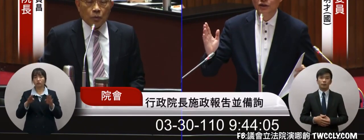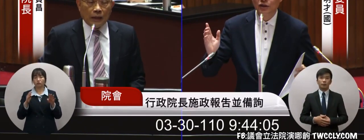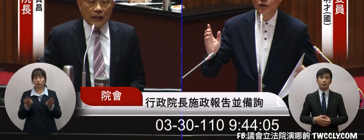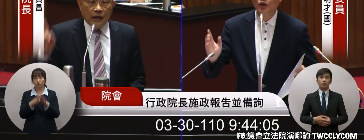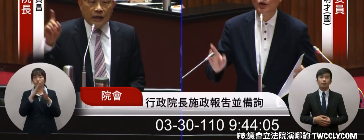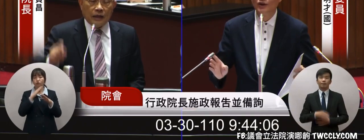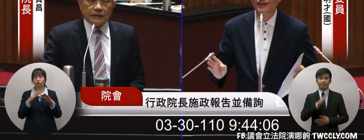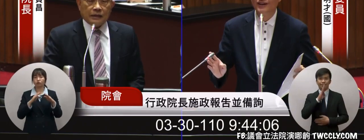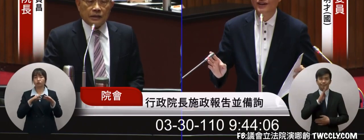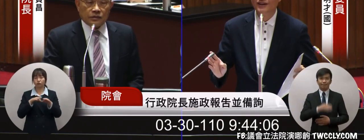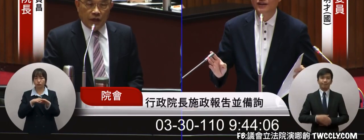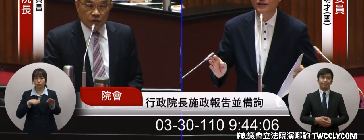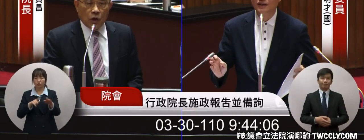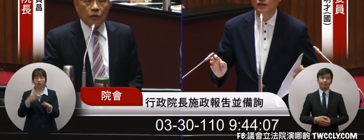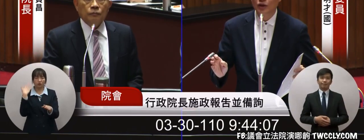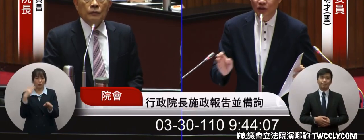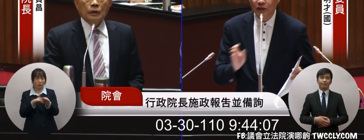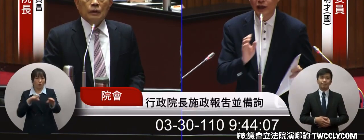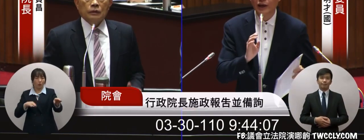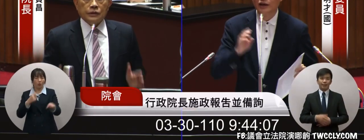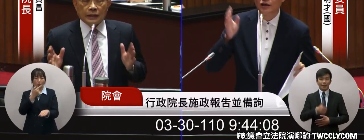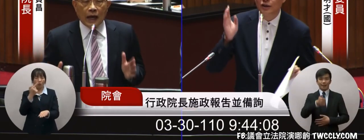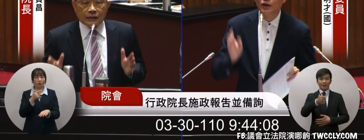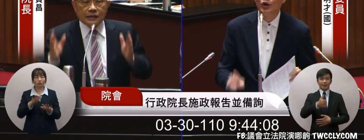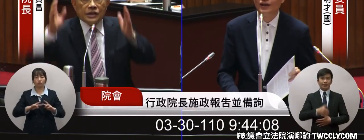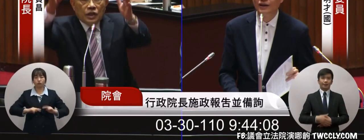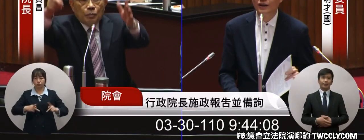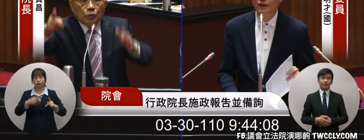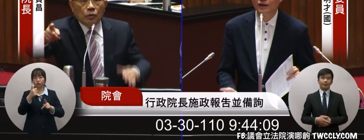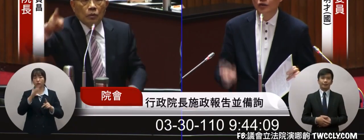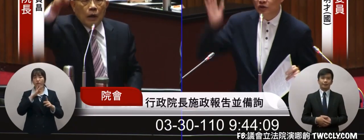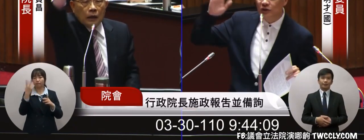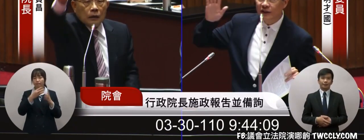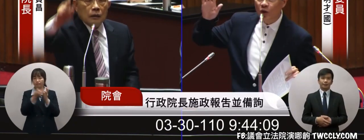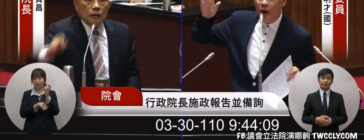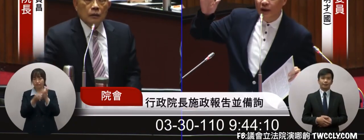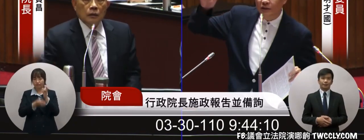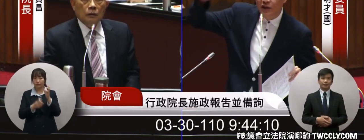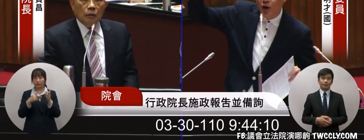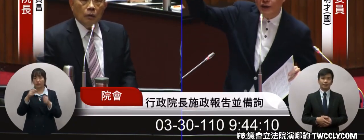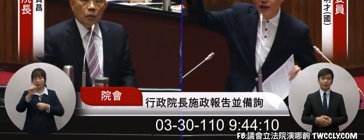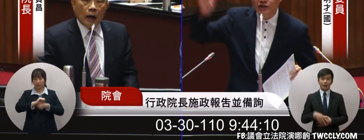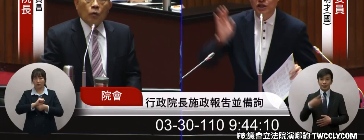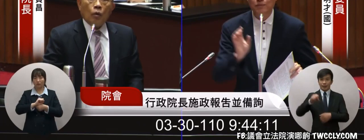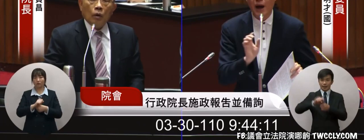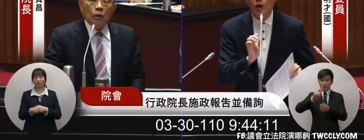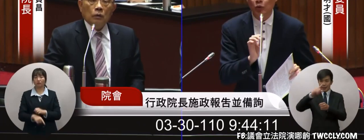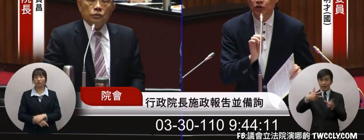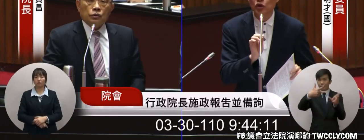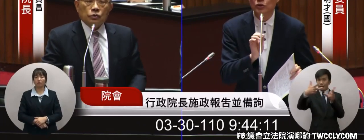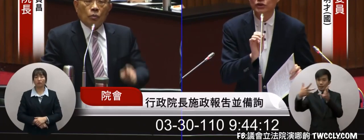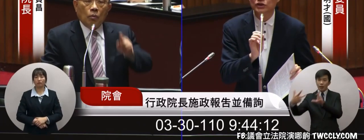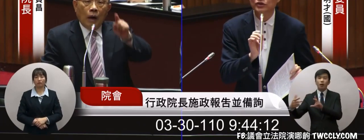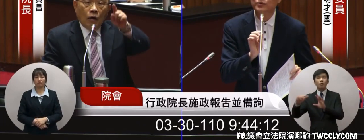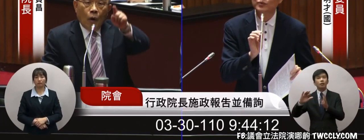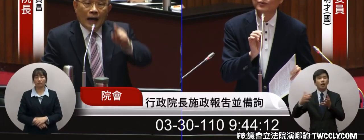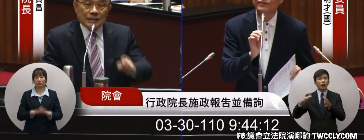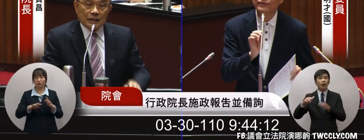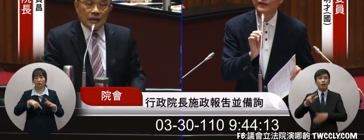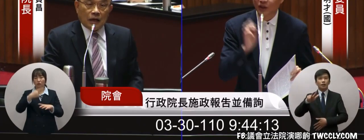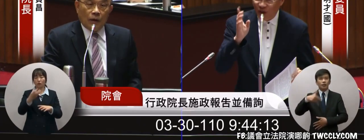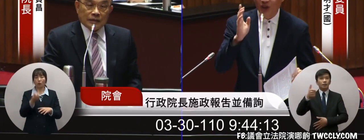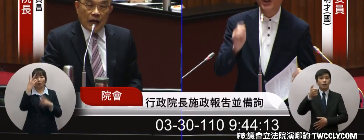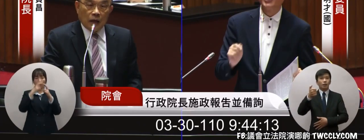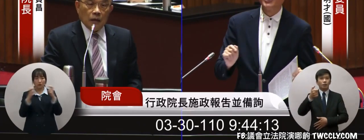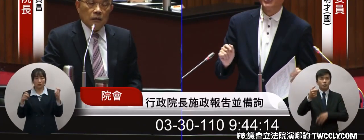不然當年那賽車之嚴重謝謝現在要再進一步就是在跨一個橋大概七百五十公尺往華